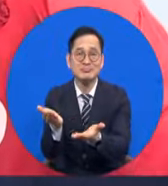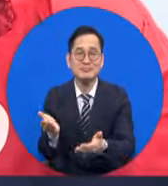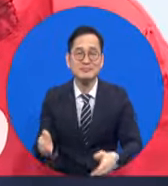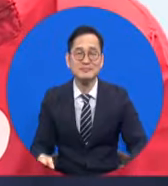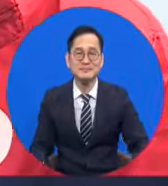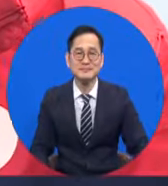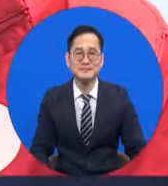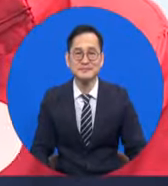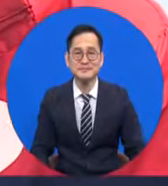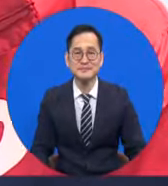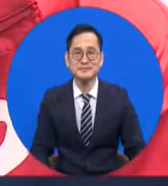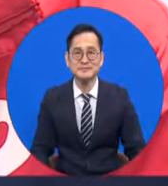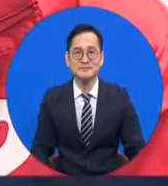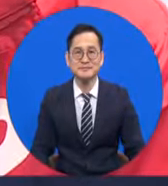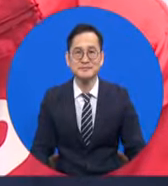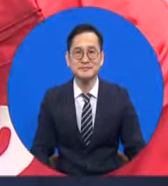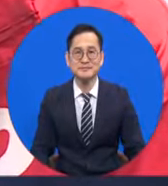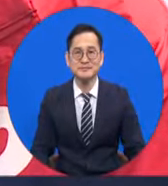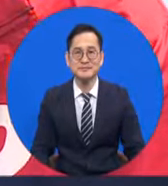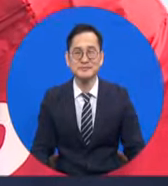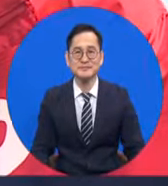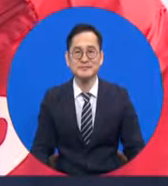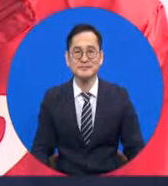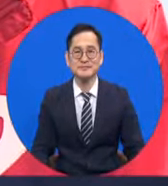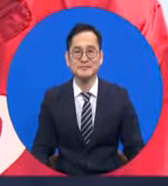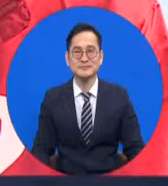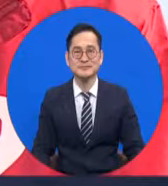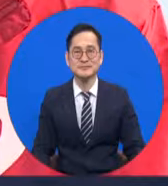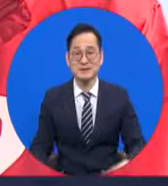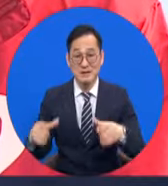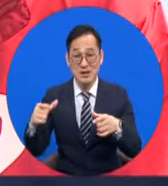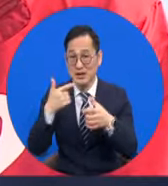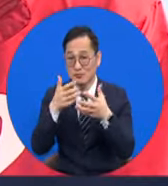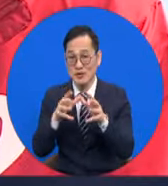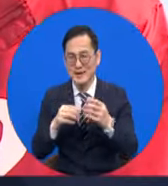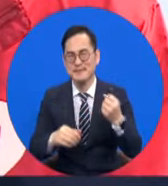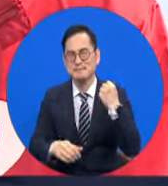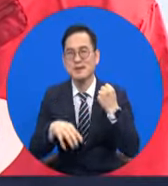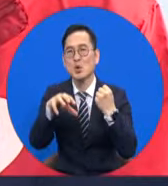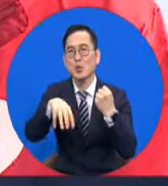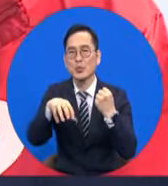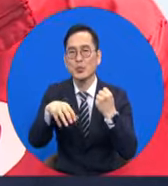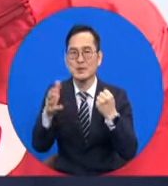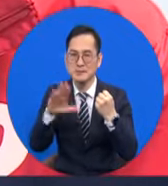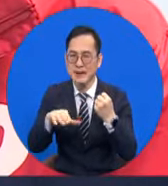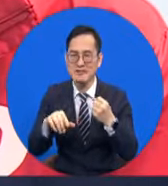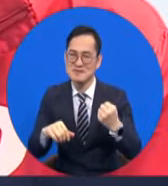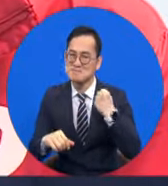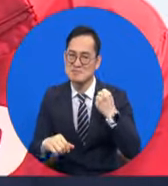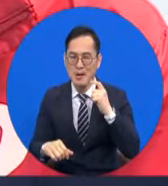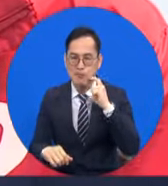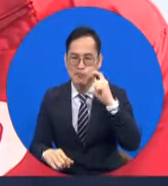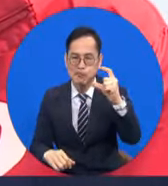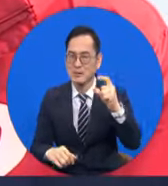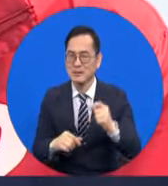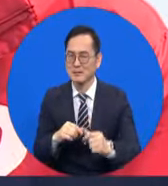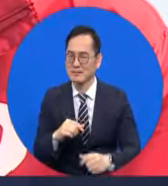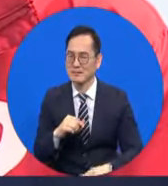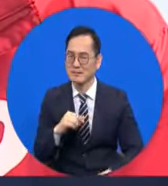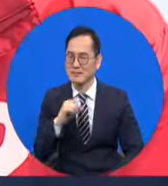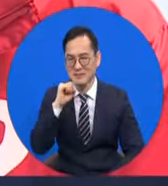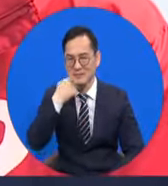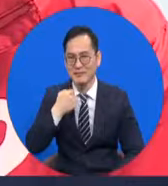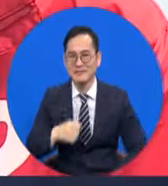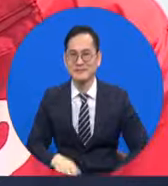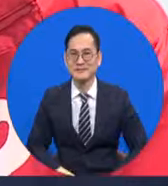조겸 부위원장님. 광진을이 전통적으로 민주당 강세 지역이긴 한데요. 절대적 강세는 아니거든요. 뭐 지금 그래픽에서